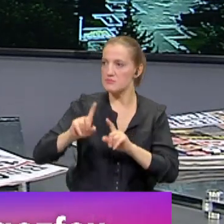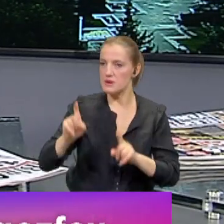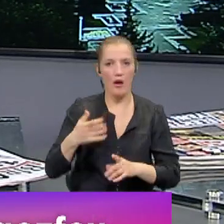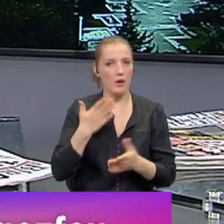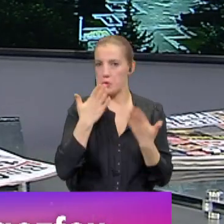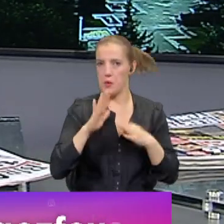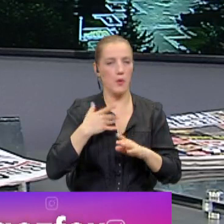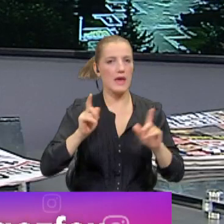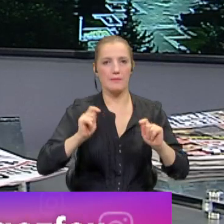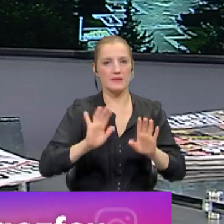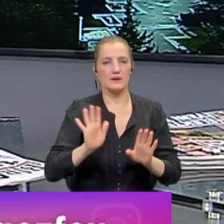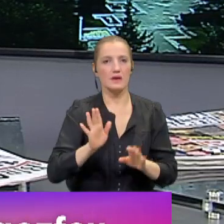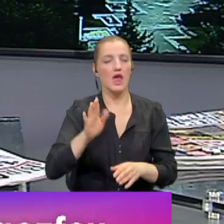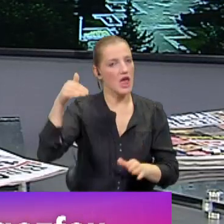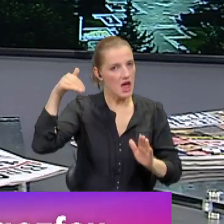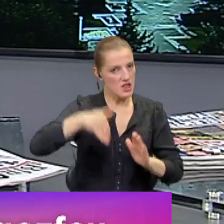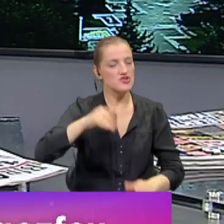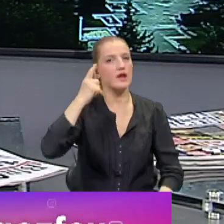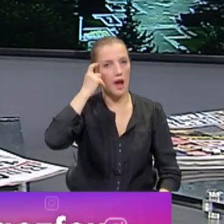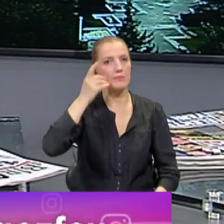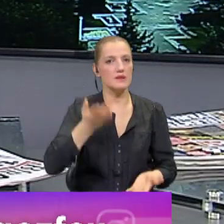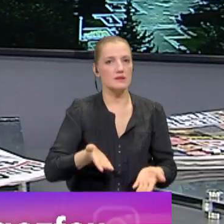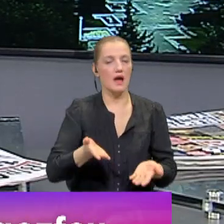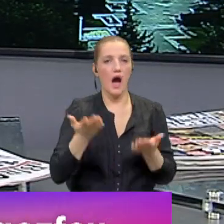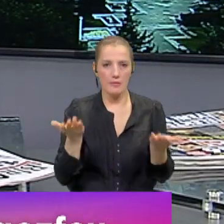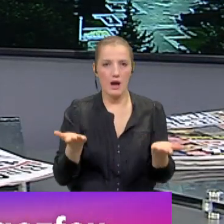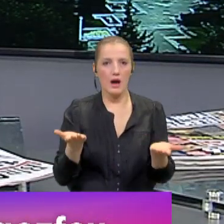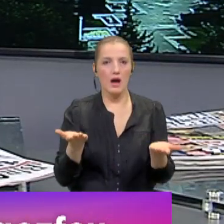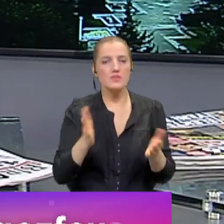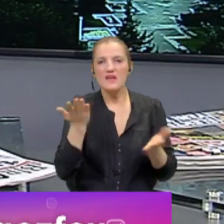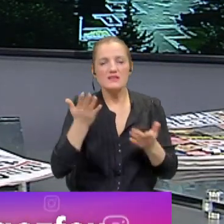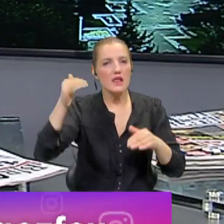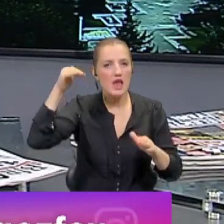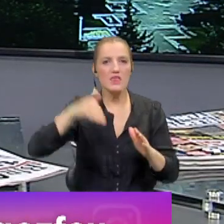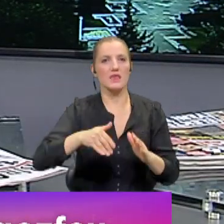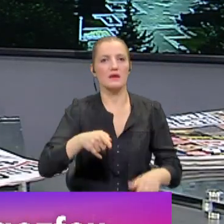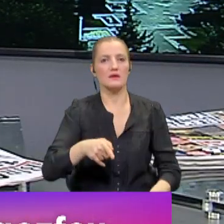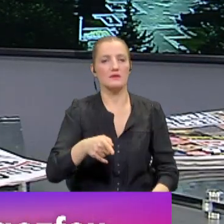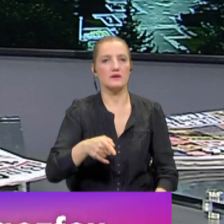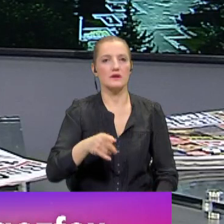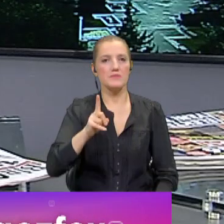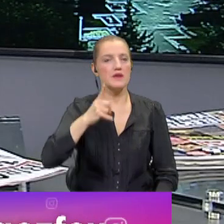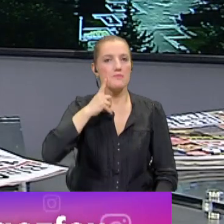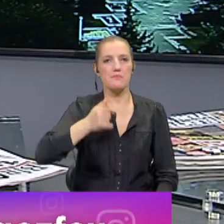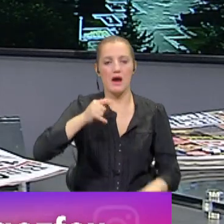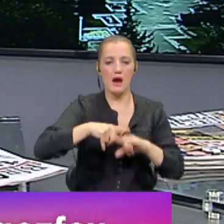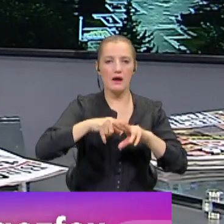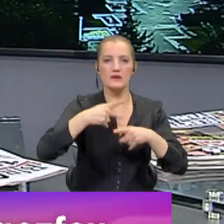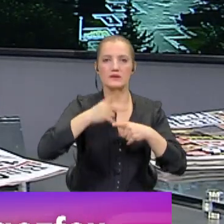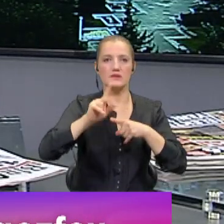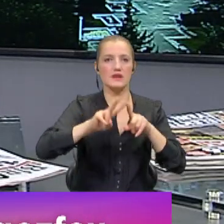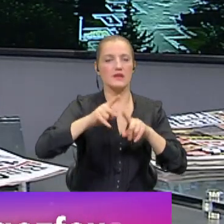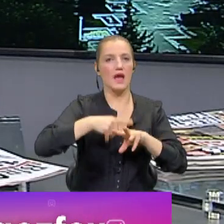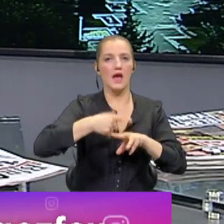yok yapmadık yenecek de öyle tahmin ediyorduk amamo Cindy bu kadar bir bakan hazine